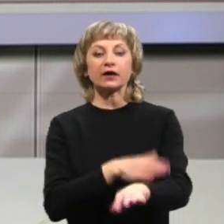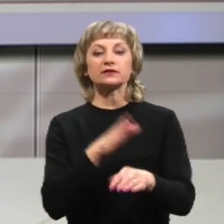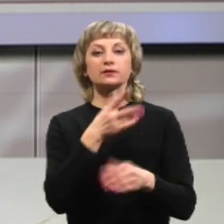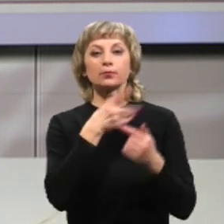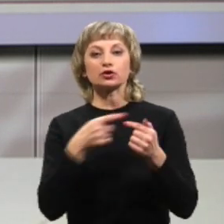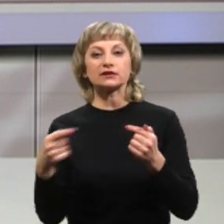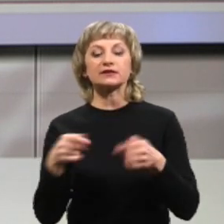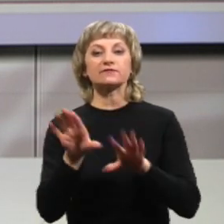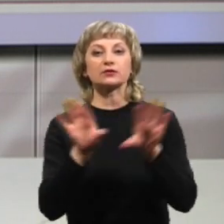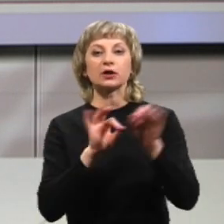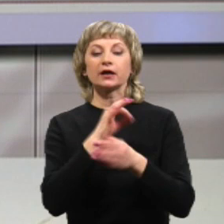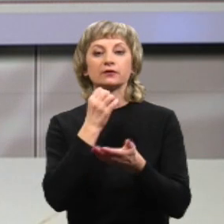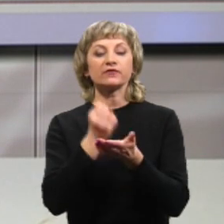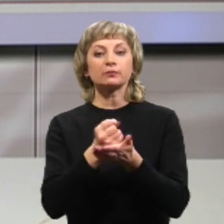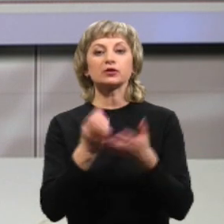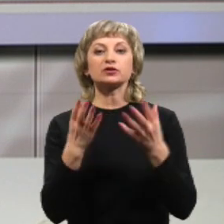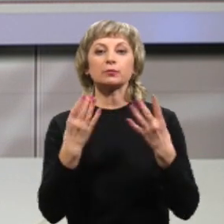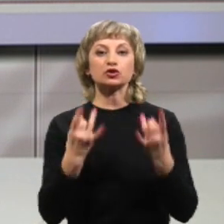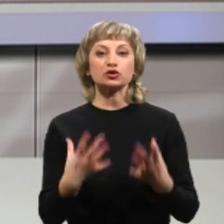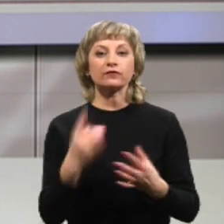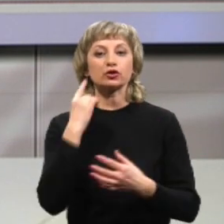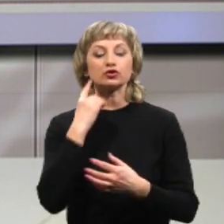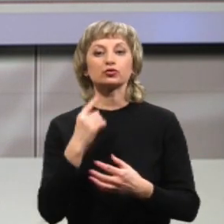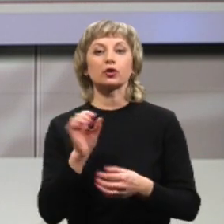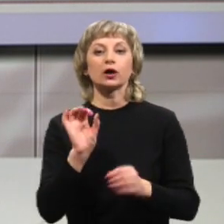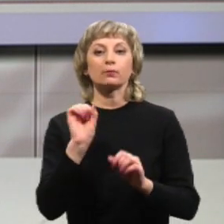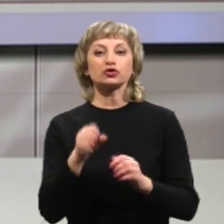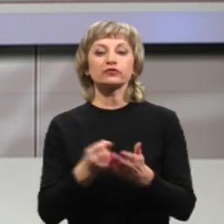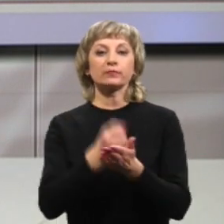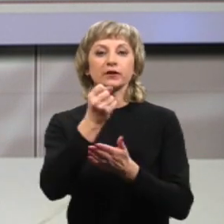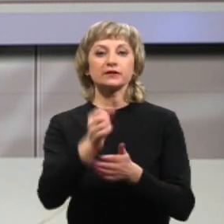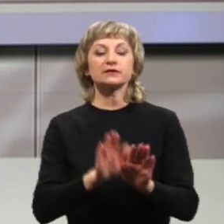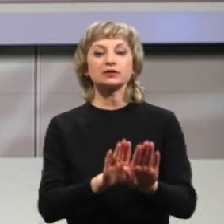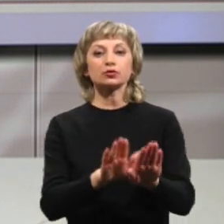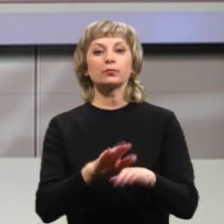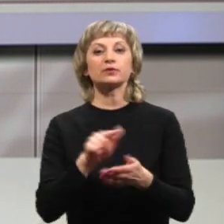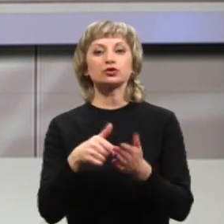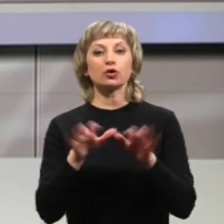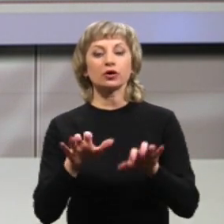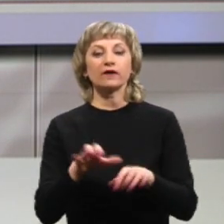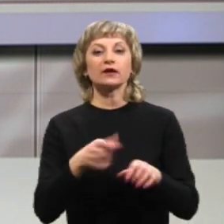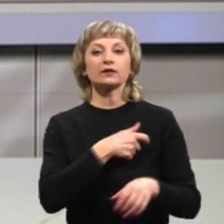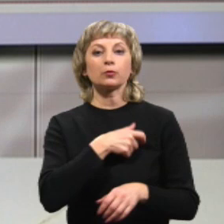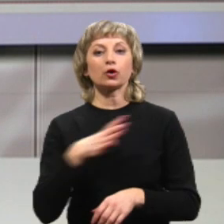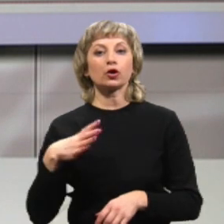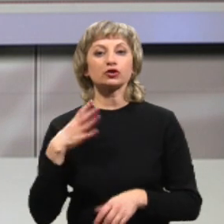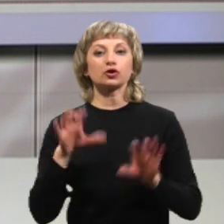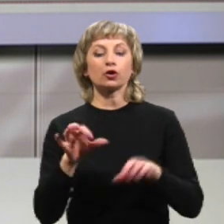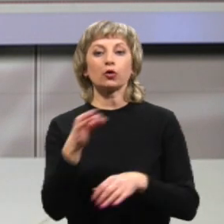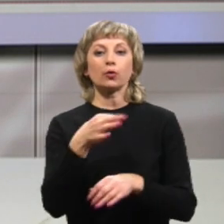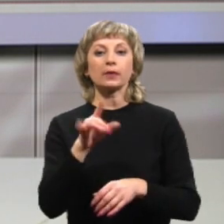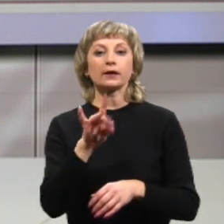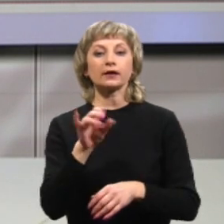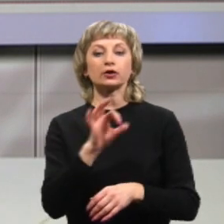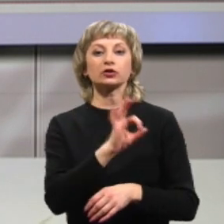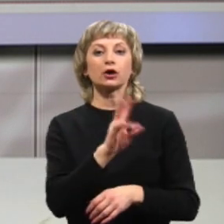Він не став підтверджувати чи спростовувати чутку про можливе призначення заступником міського голови, депутата та колишнього голову облради